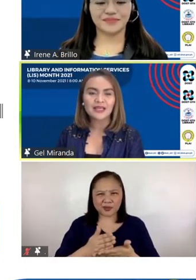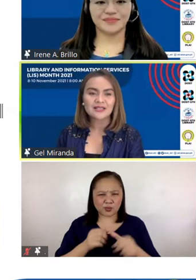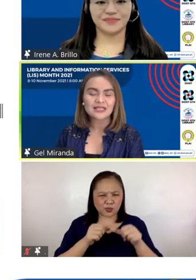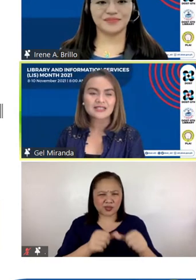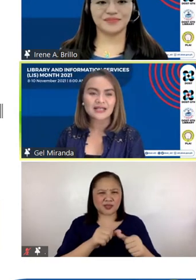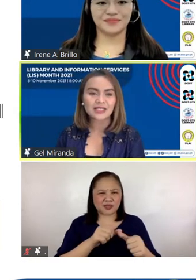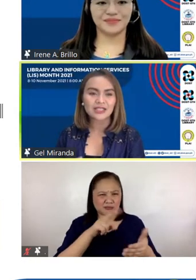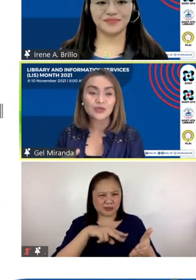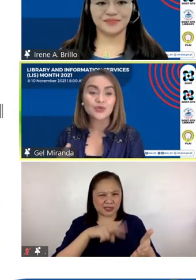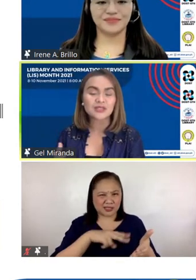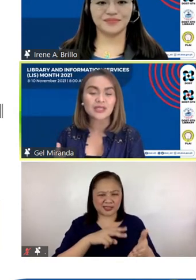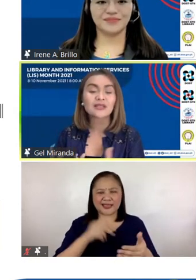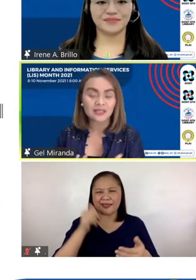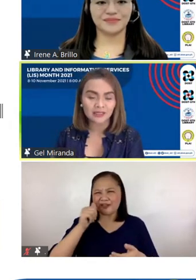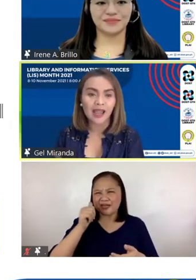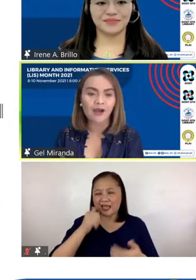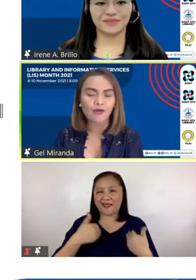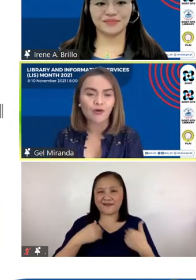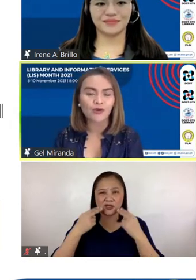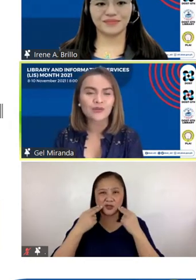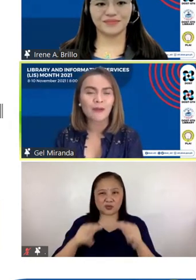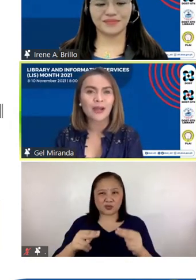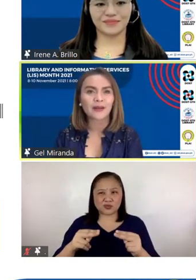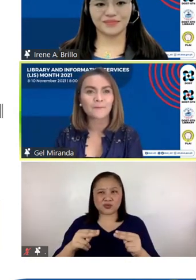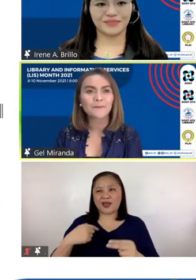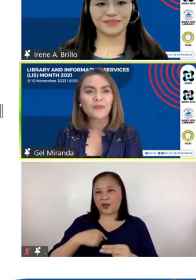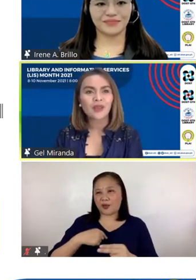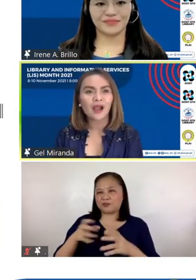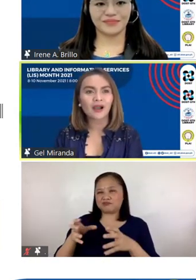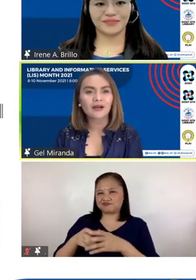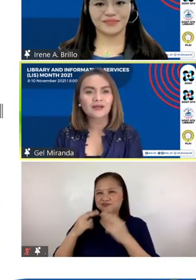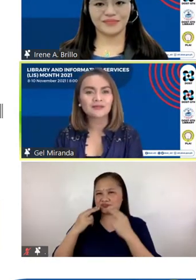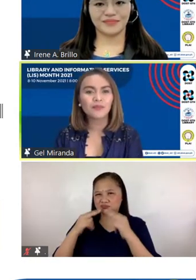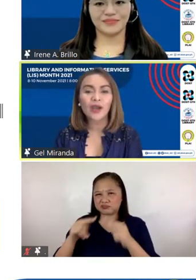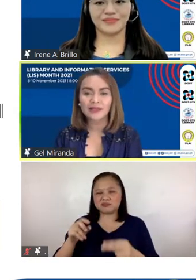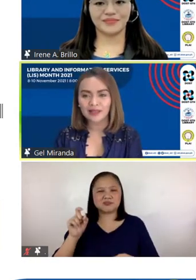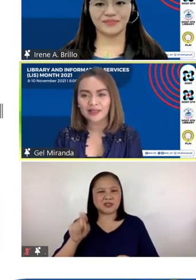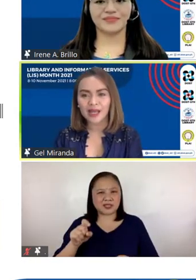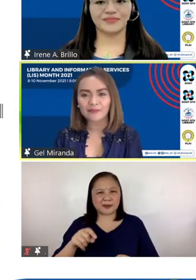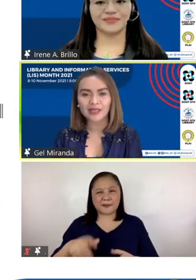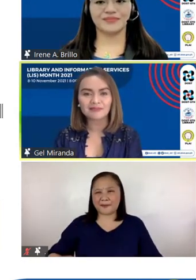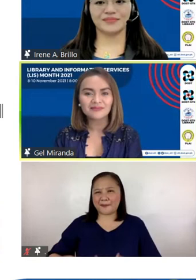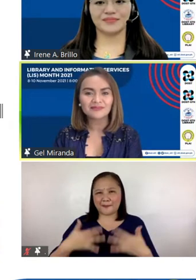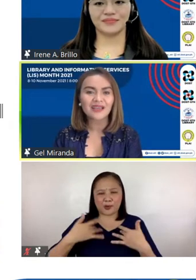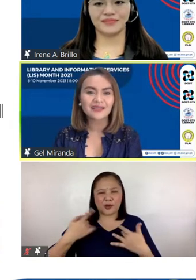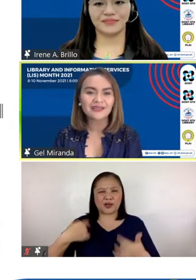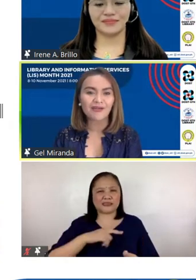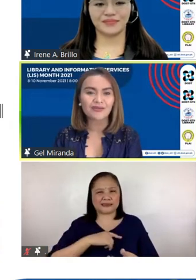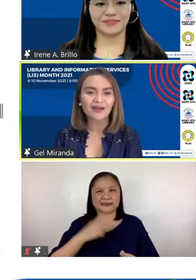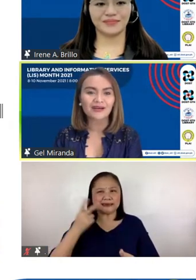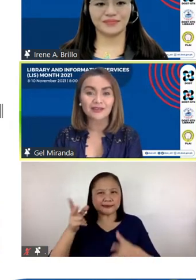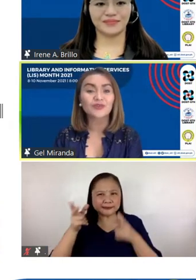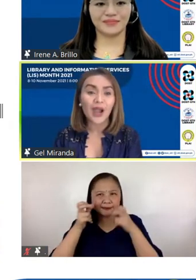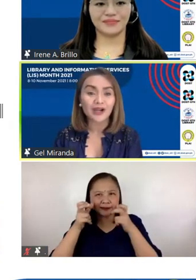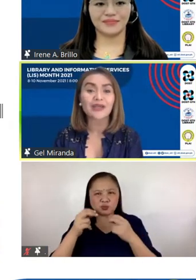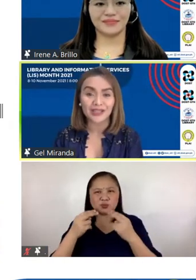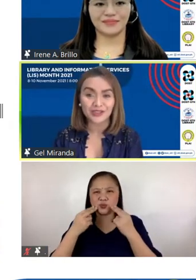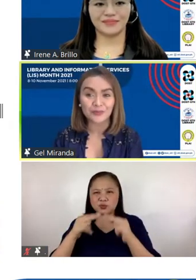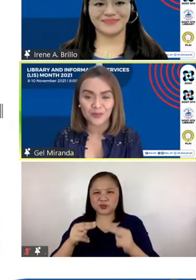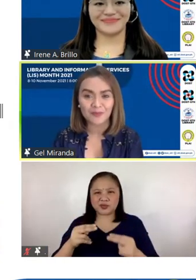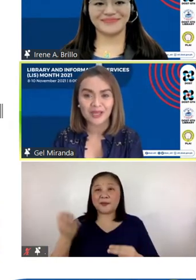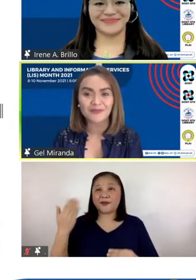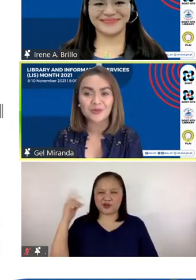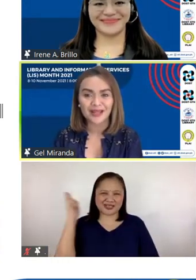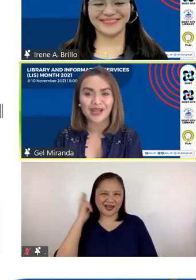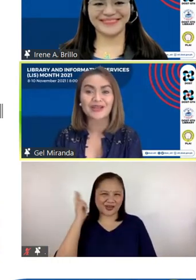everyday, since nasa news industry nga ako, di ba, parang ang buhay talaga namin, nakikinig na ako ng, nung araw may radio pa po